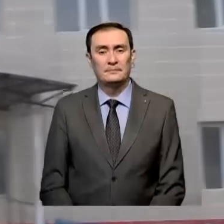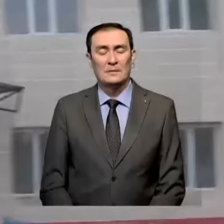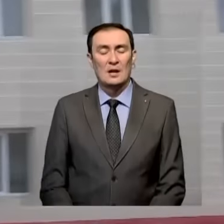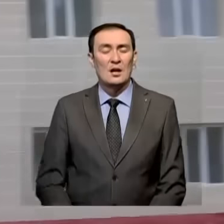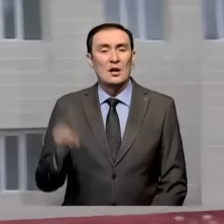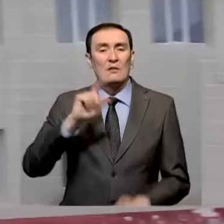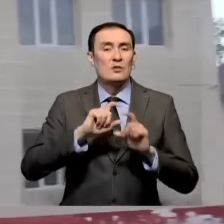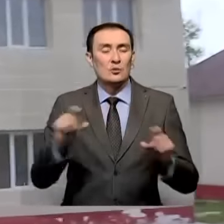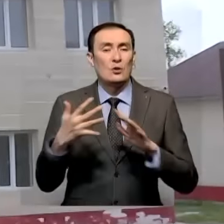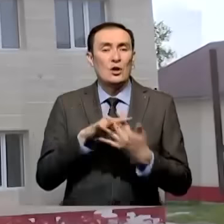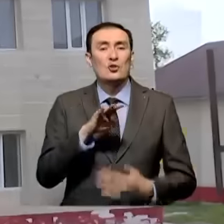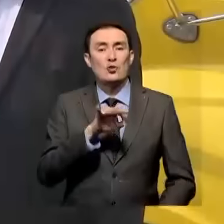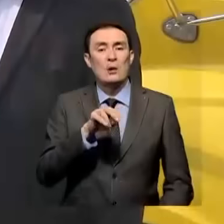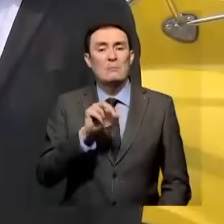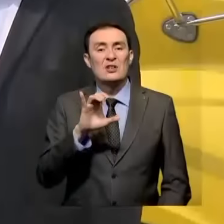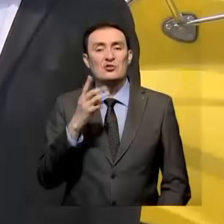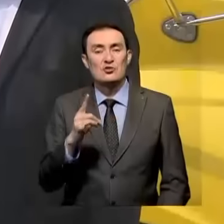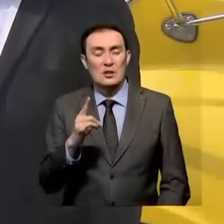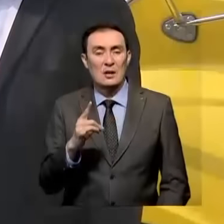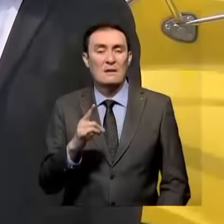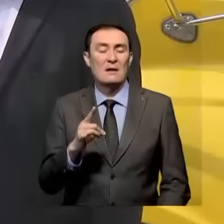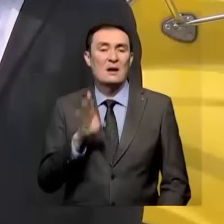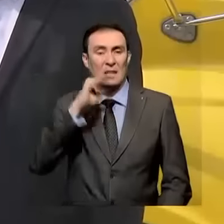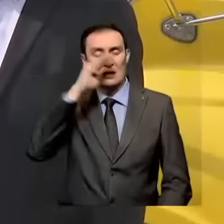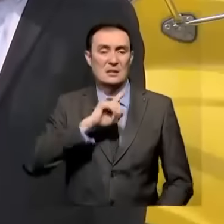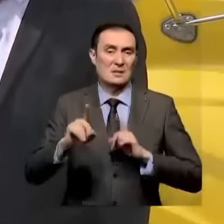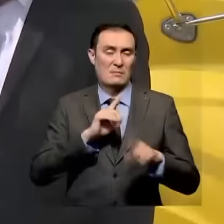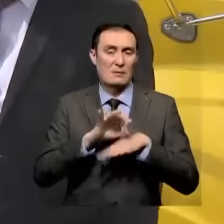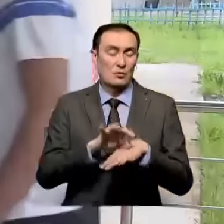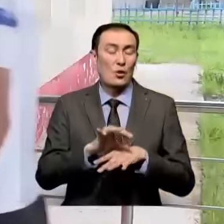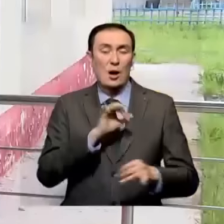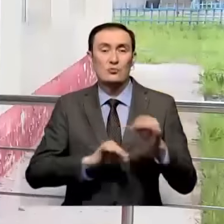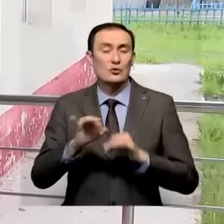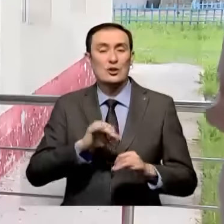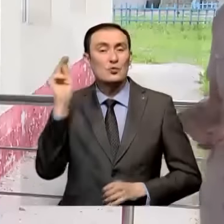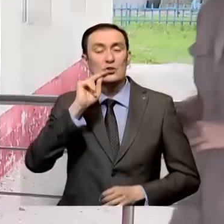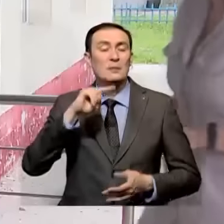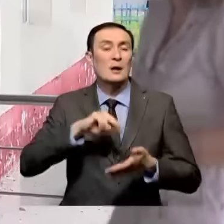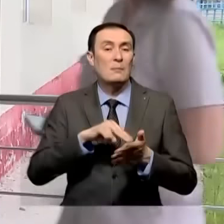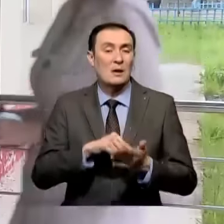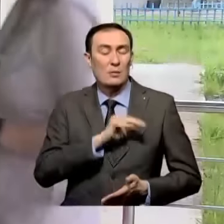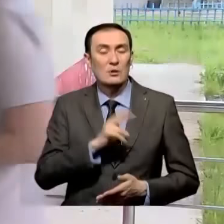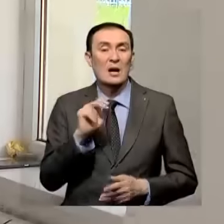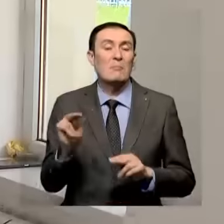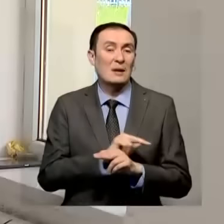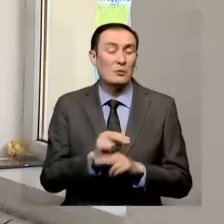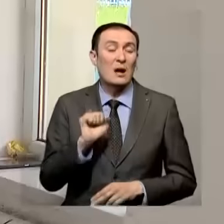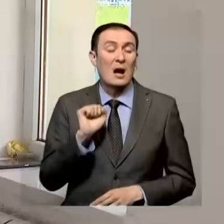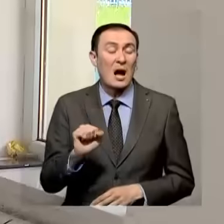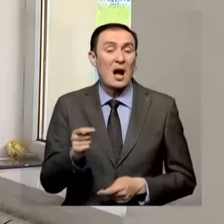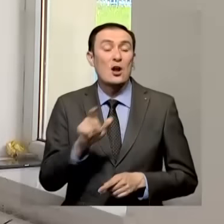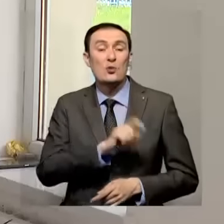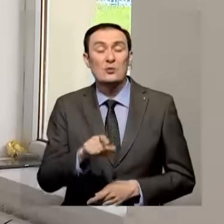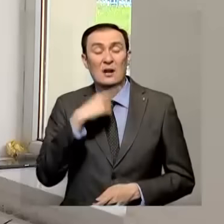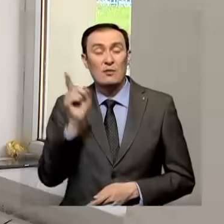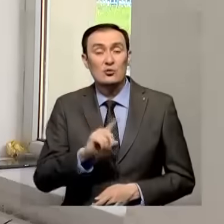В школе села Жолбаше внеплановое родительское собрание, но обсуждают здесь не учебный процесс, а капитальный ремонт. Местные